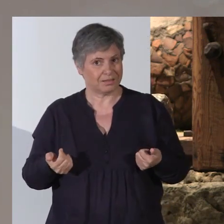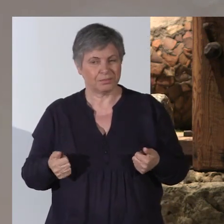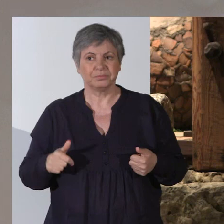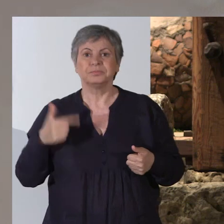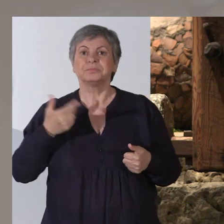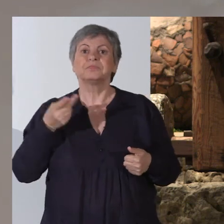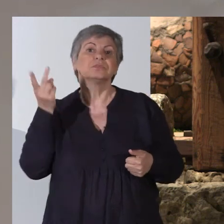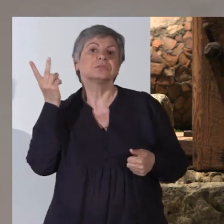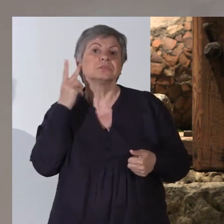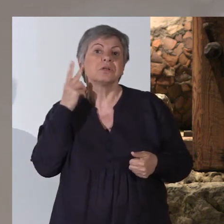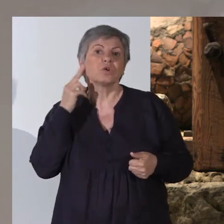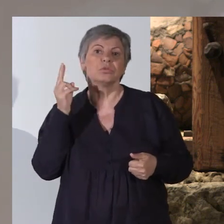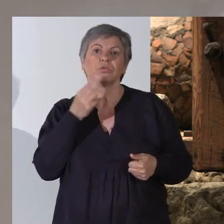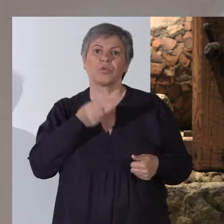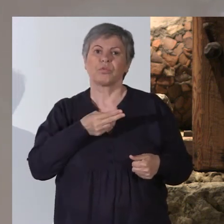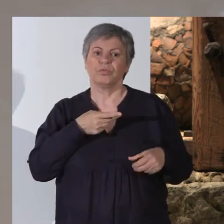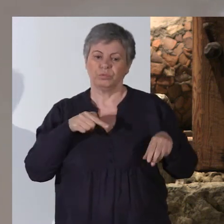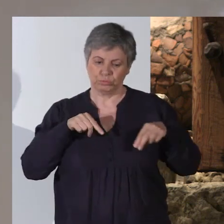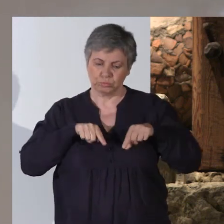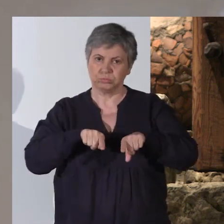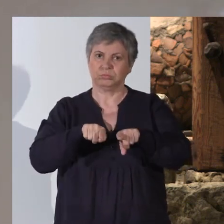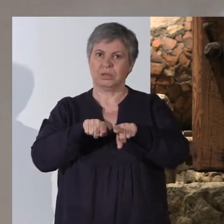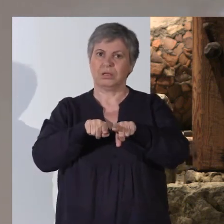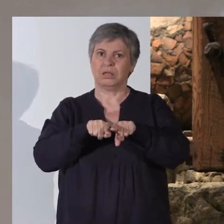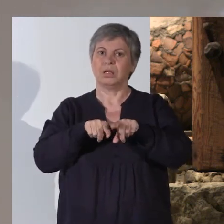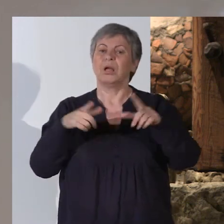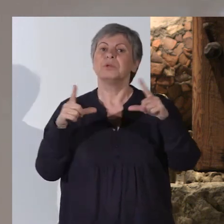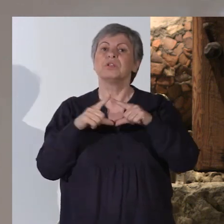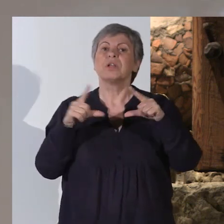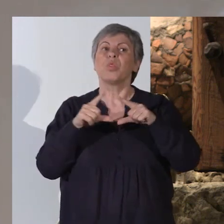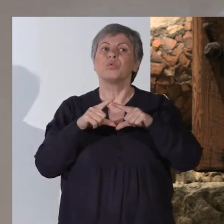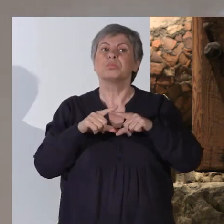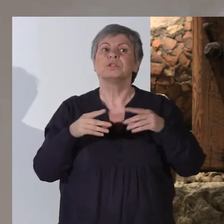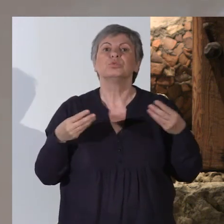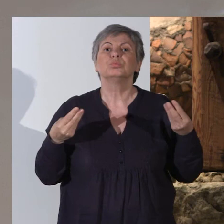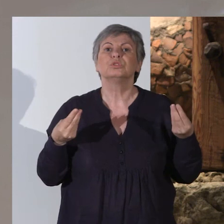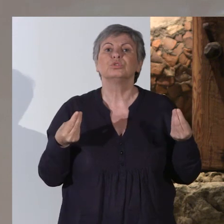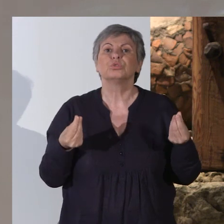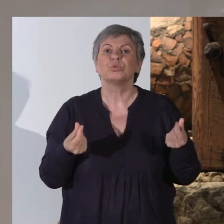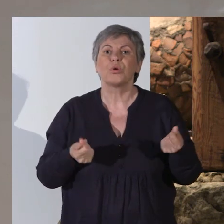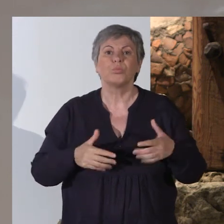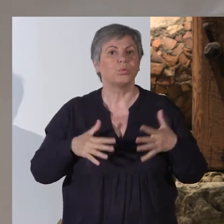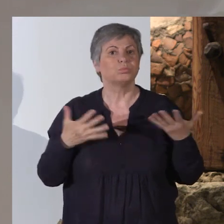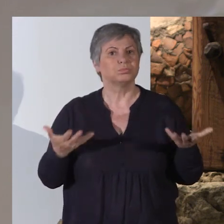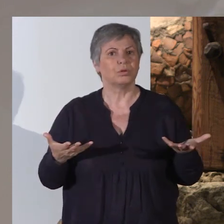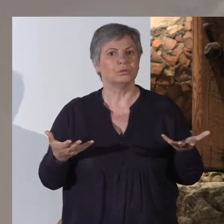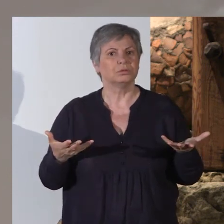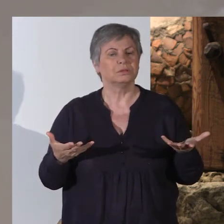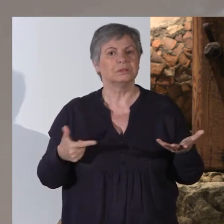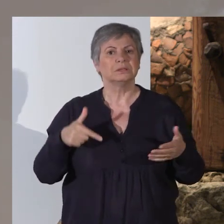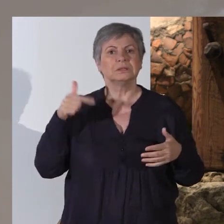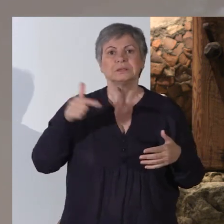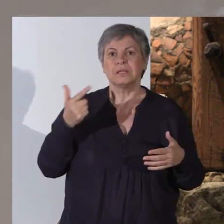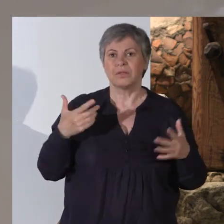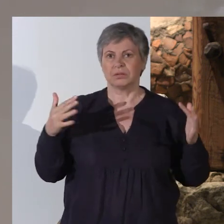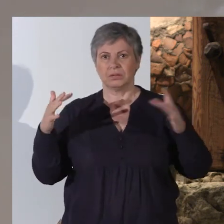ηθοποιούς ταυτόχρονα επί σκηνής και να δοκιμάσουμε να πάρε δώσε και το πώς μπορεί να αλληλεπιδρά οι δύο